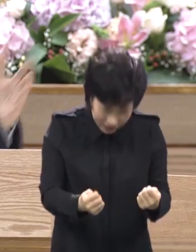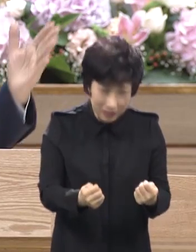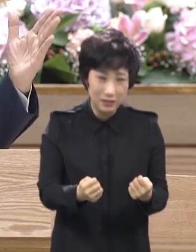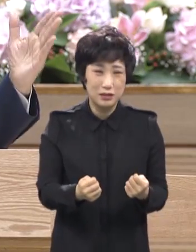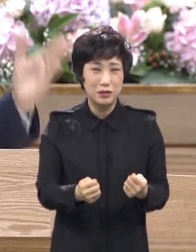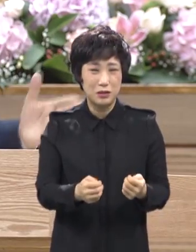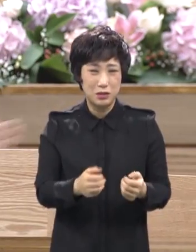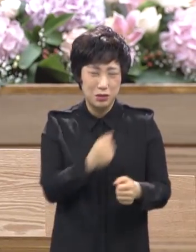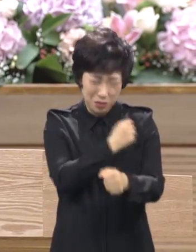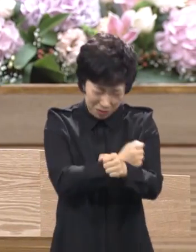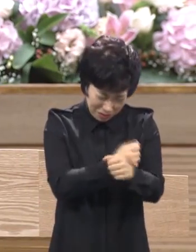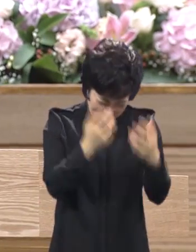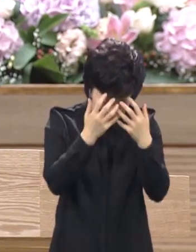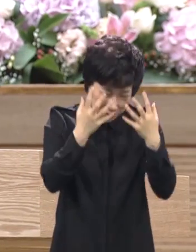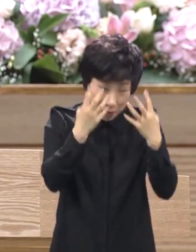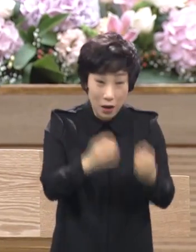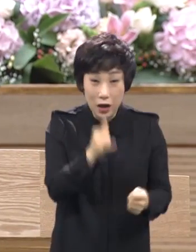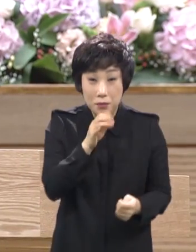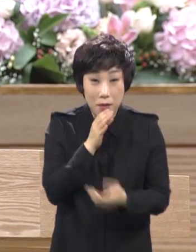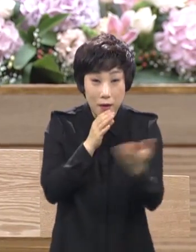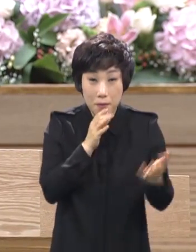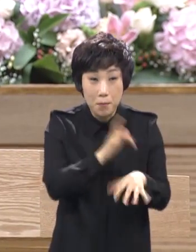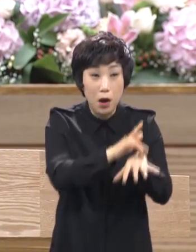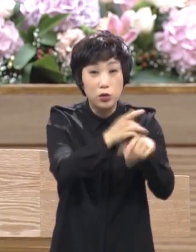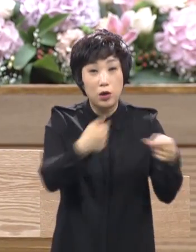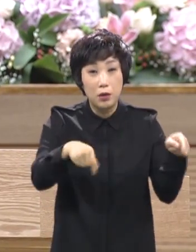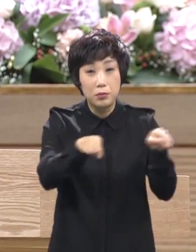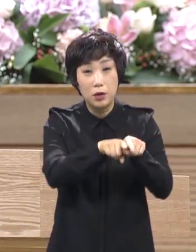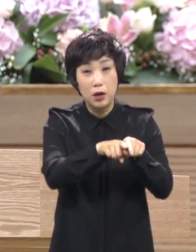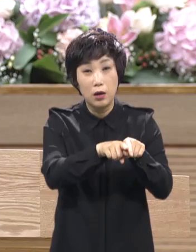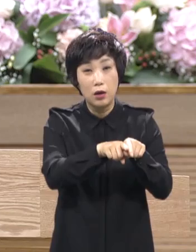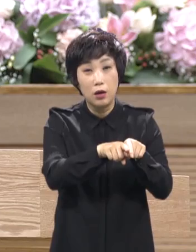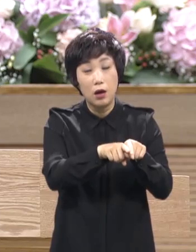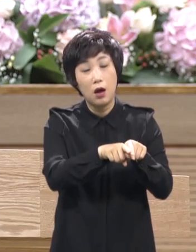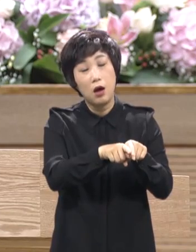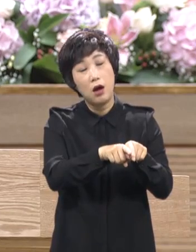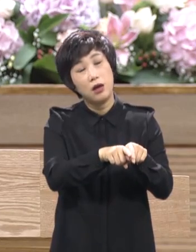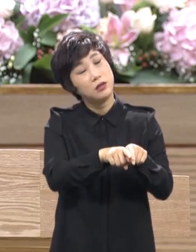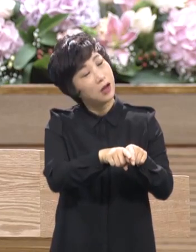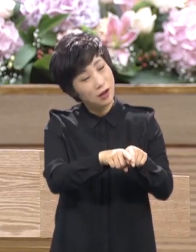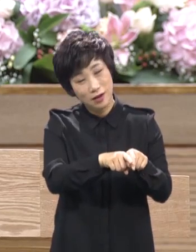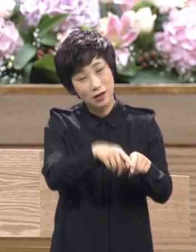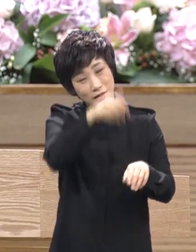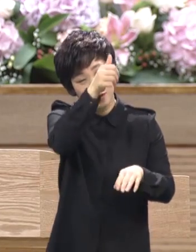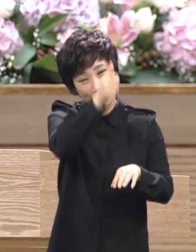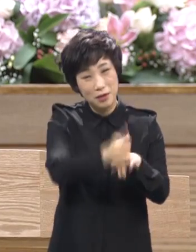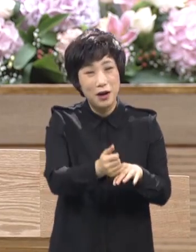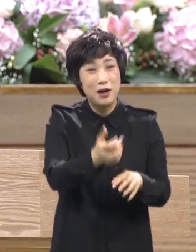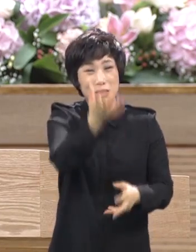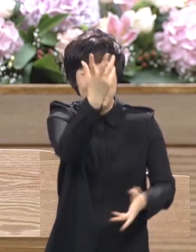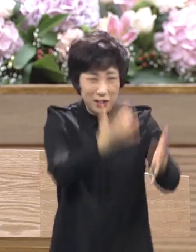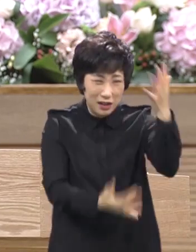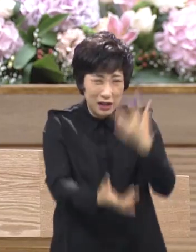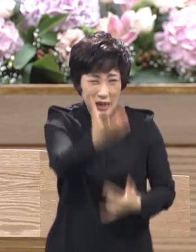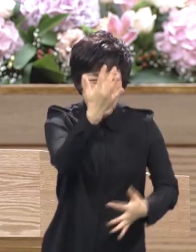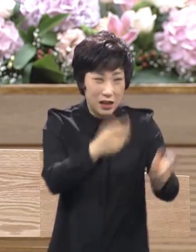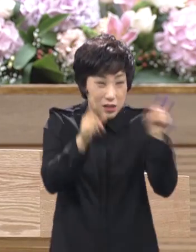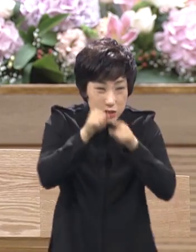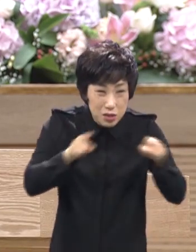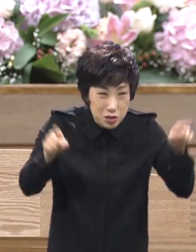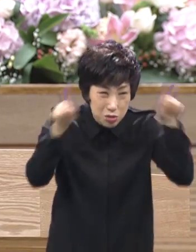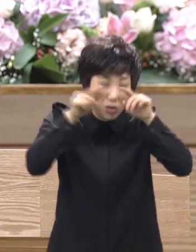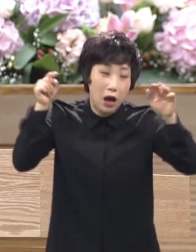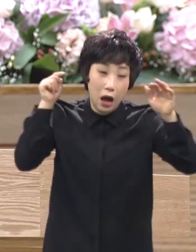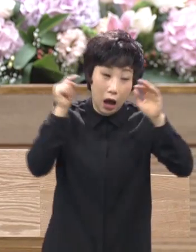수많은 고통 안에서 마귀와 더불어 저 불타는 지옥에